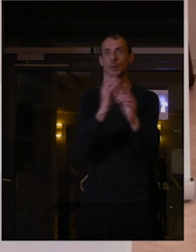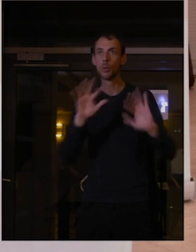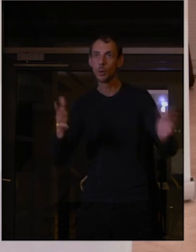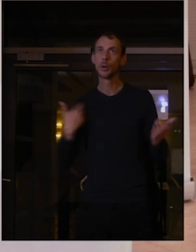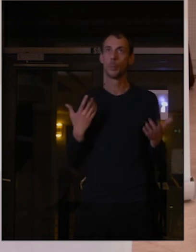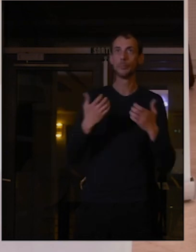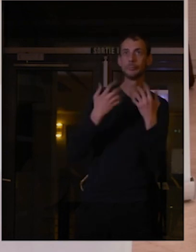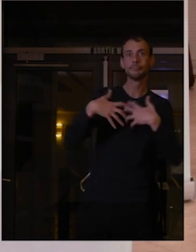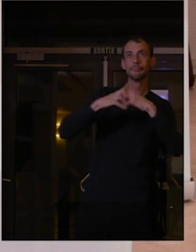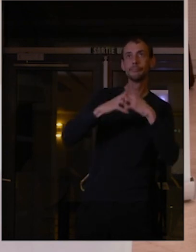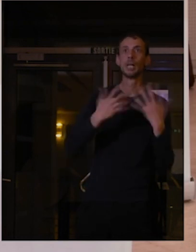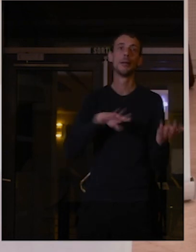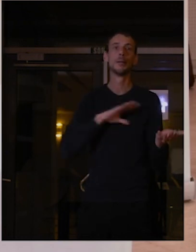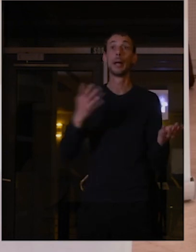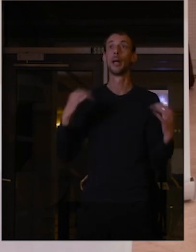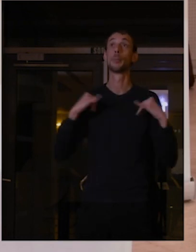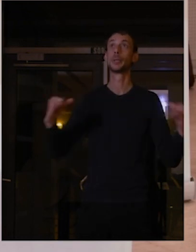la puissance masculine.